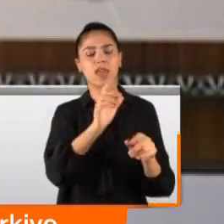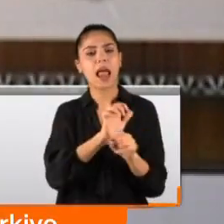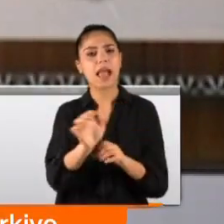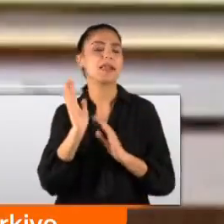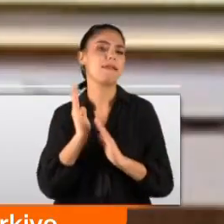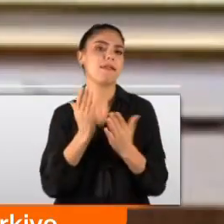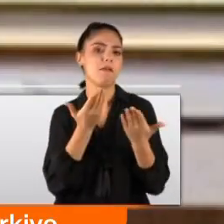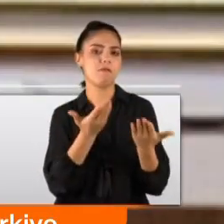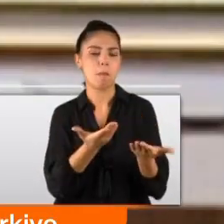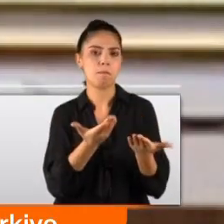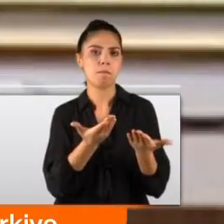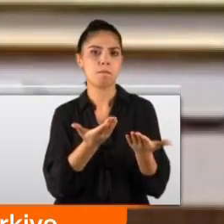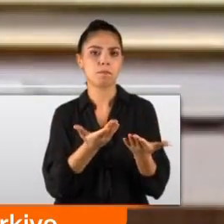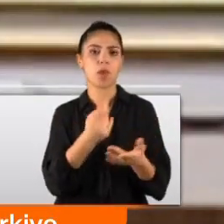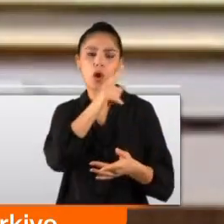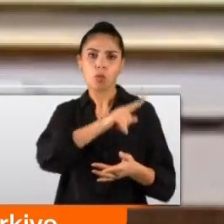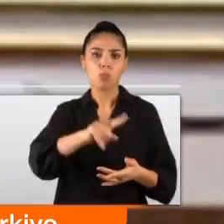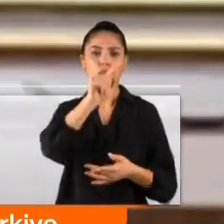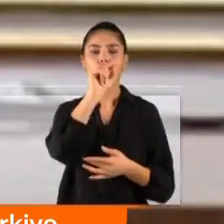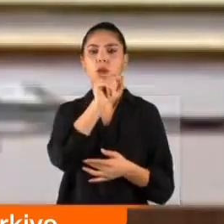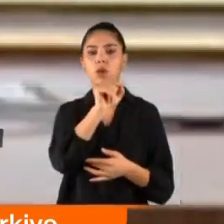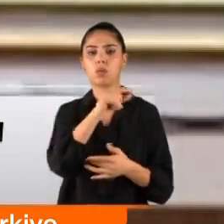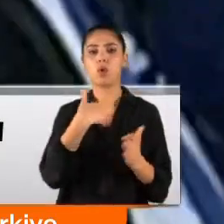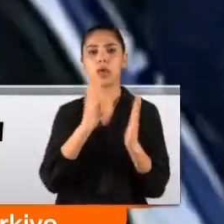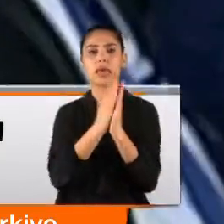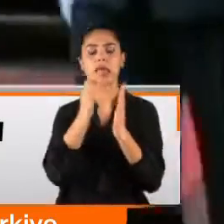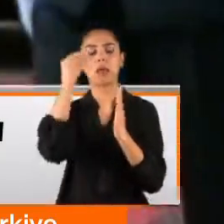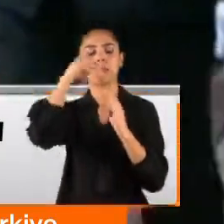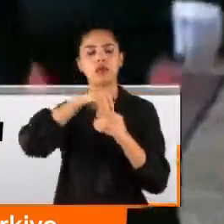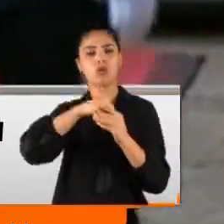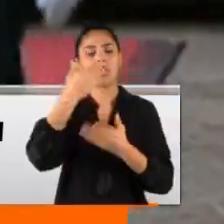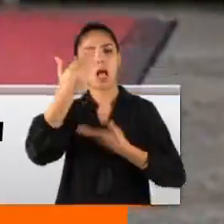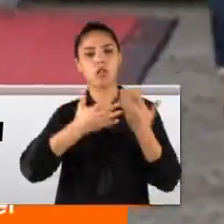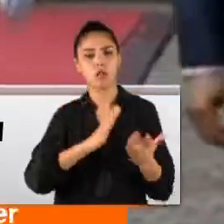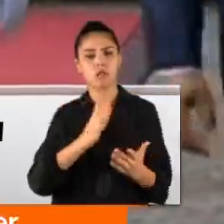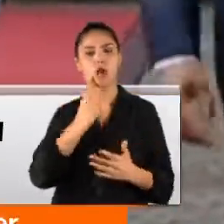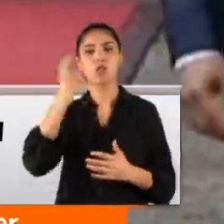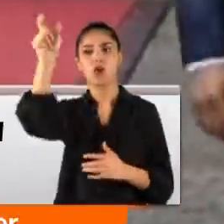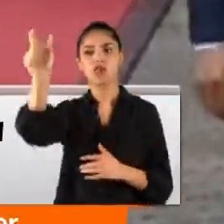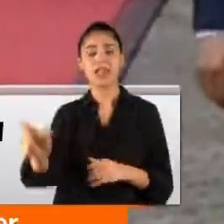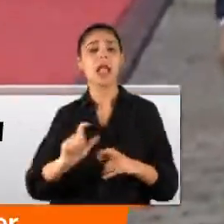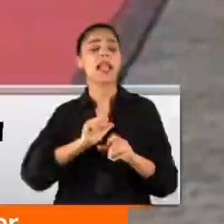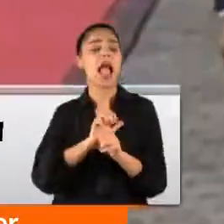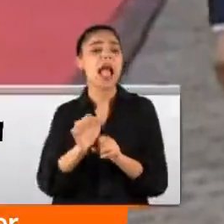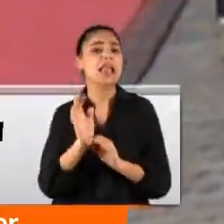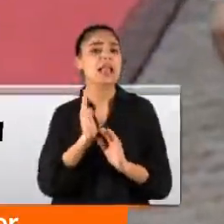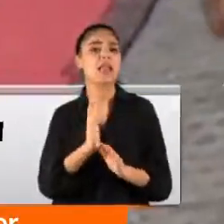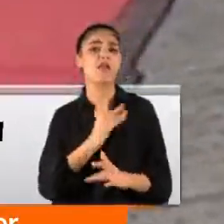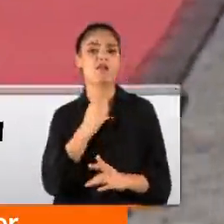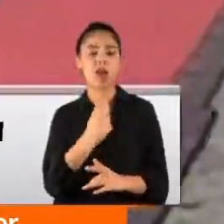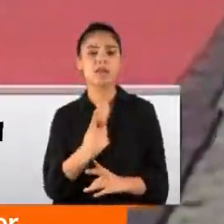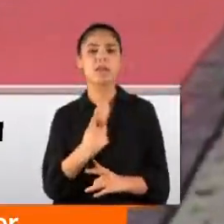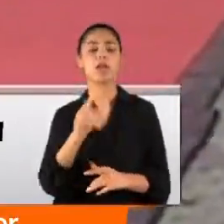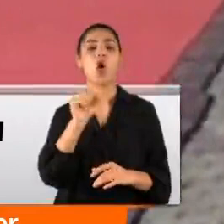devam ettirmiştir. Bunları ben bu kitabımda dile getiriyorum. Erdoğan zulüm hala devam ediyor dedi,